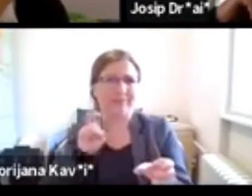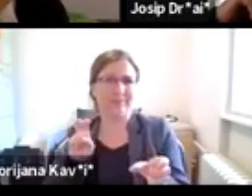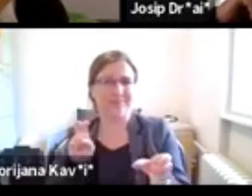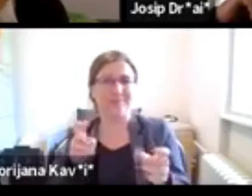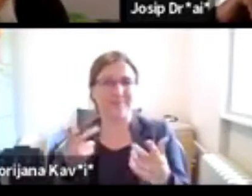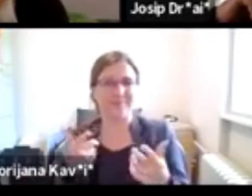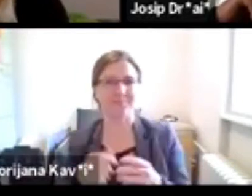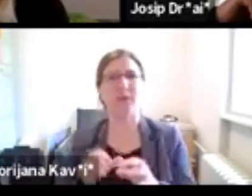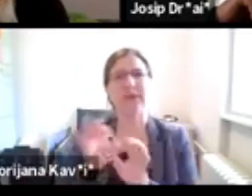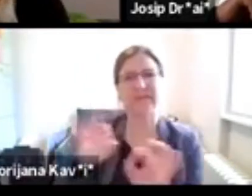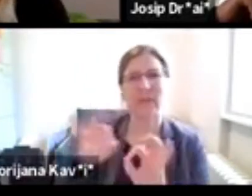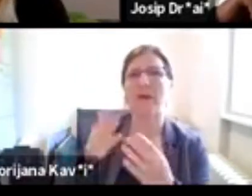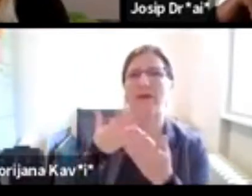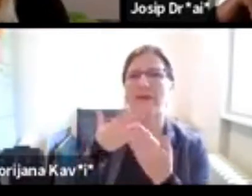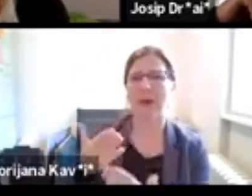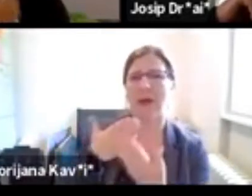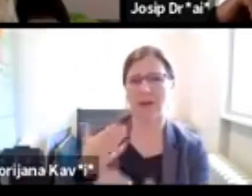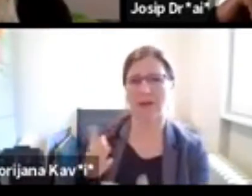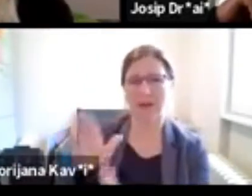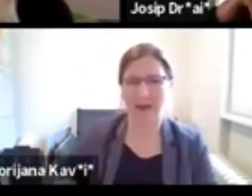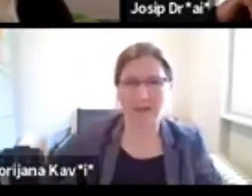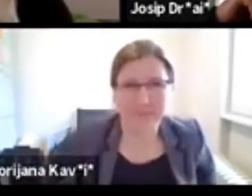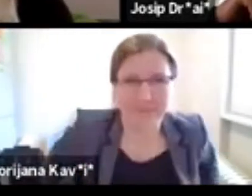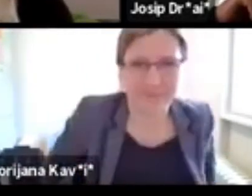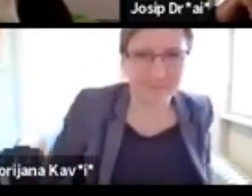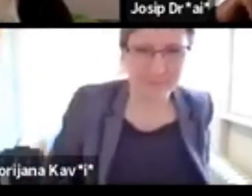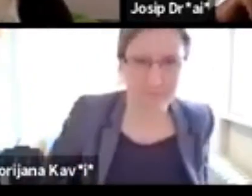iskustvo. Hvala najljepša. Hvala od srca.